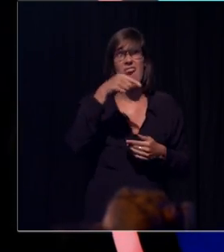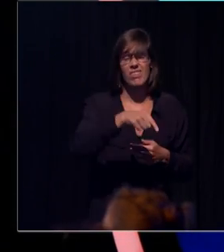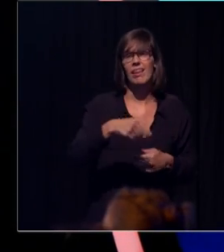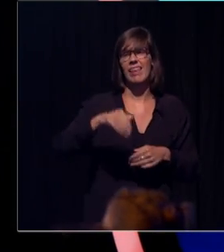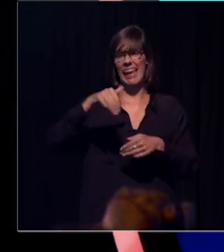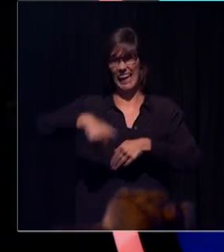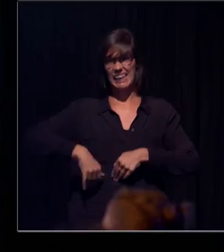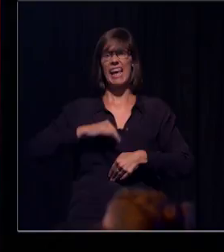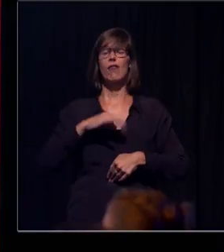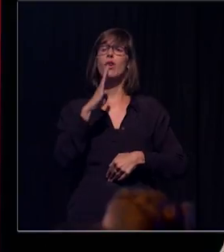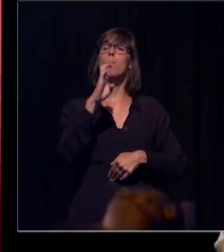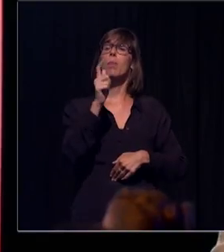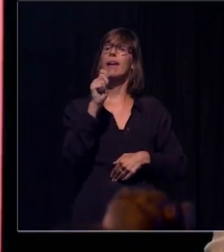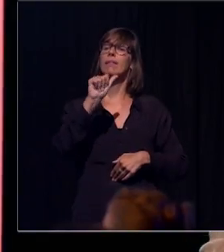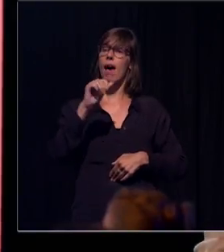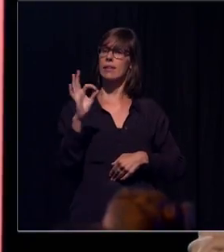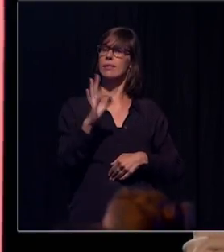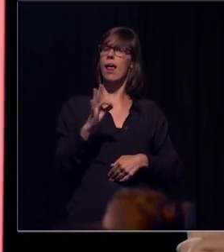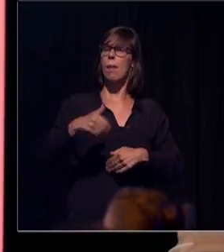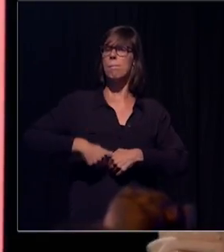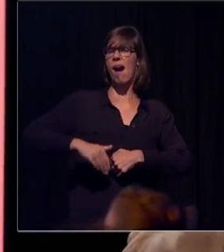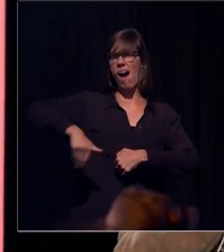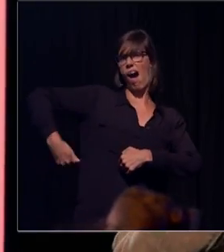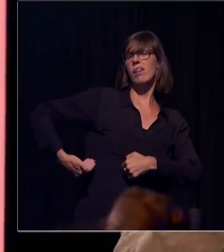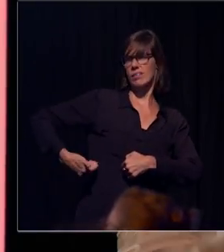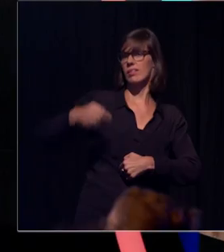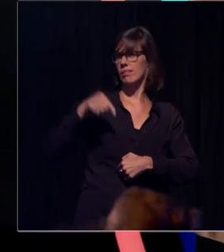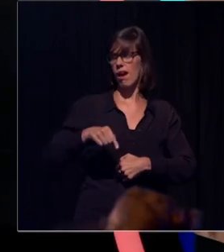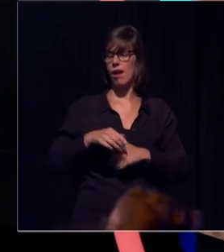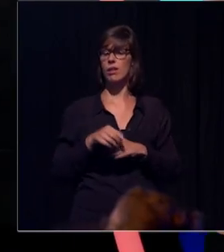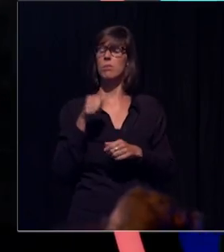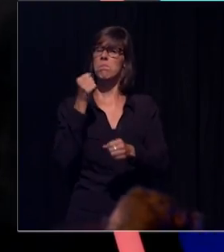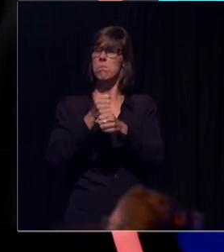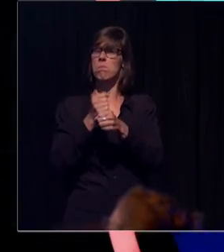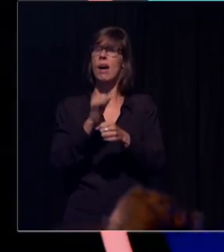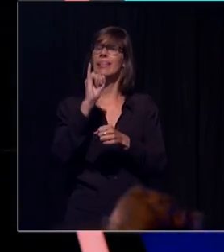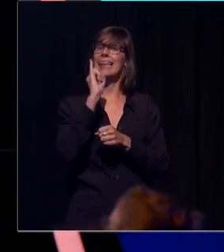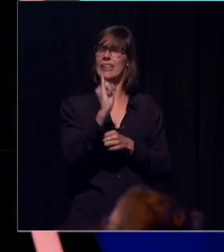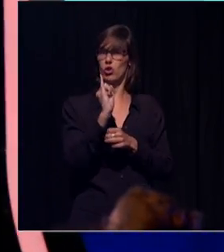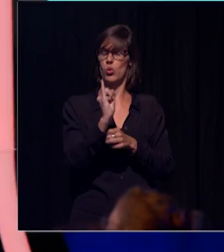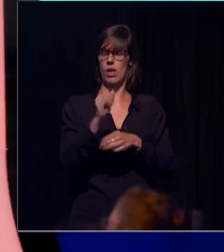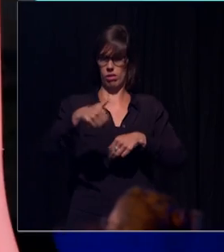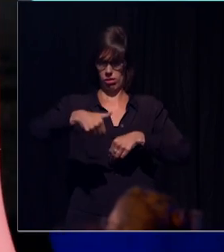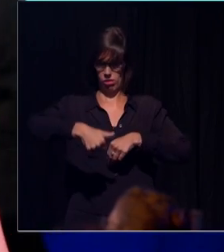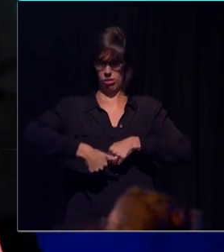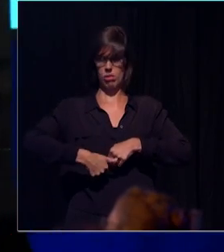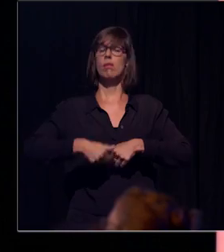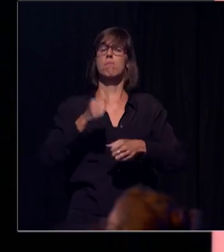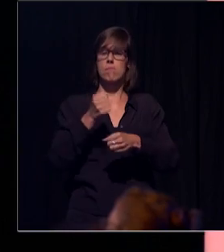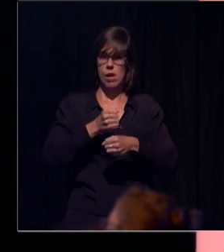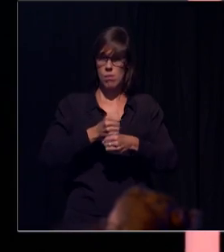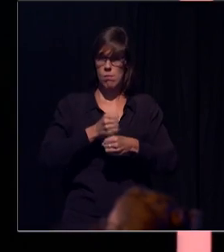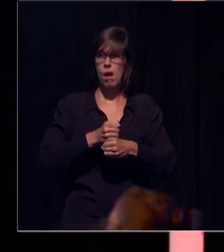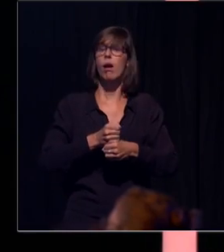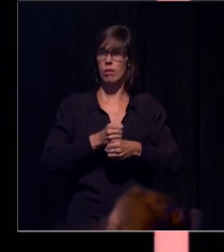Wel, die liggen in onze pancreas, een orgaan achter onze maag. Die insuline aangemaakt in de eilandjes van Langerhans,